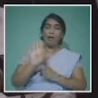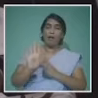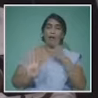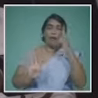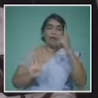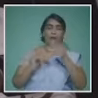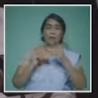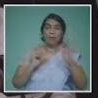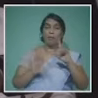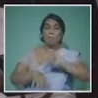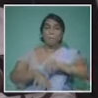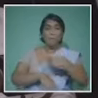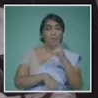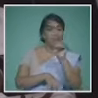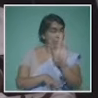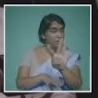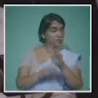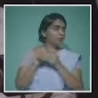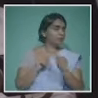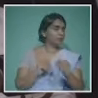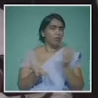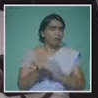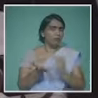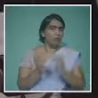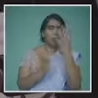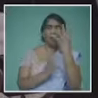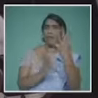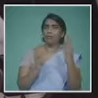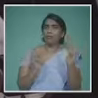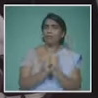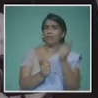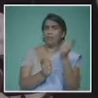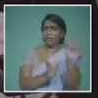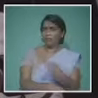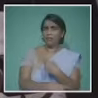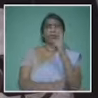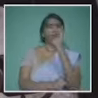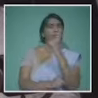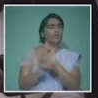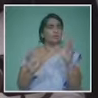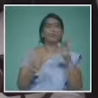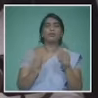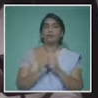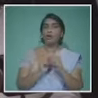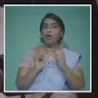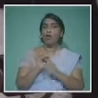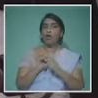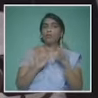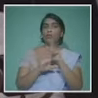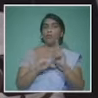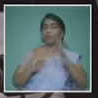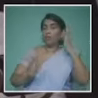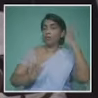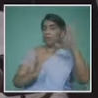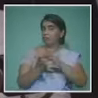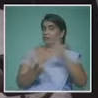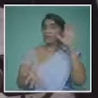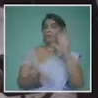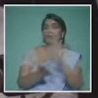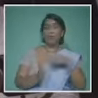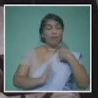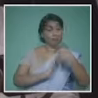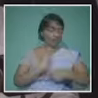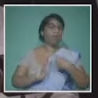පැය 24ක් තුල මේ හතරම සිදුවුණා එකම දවසක ඔක්තෝබර් 17 වෙනිදා ලෝක වාර්තාවක් අපේ